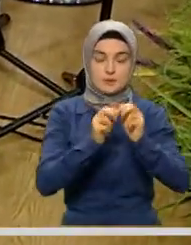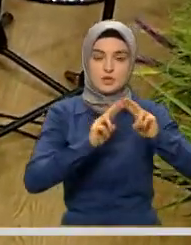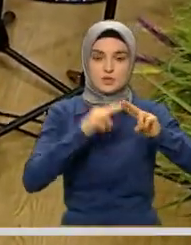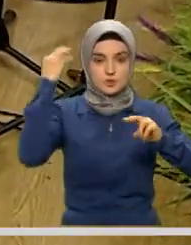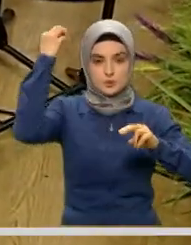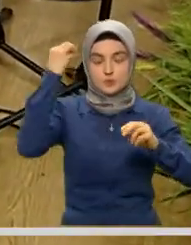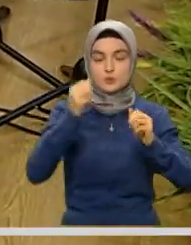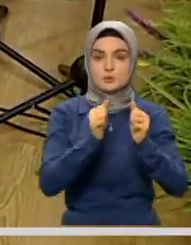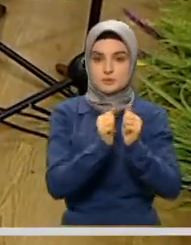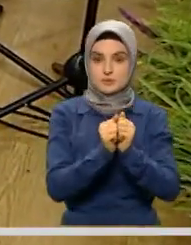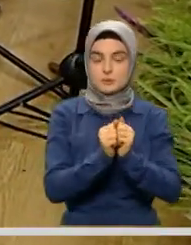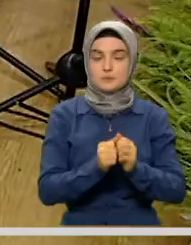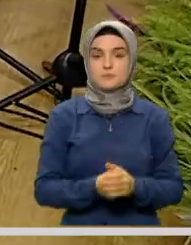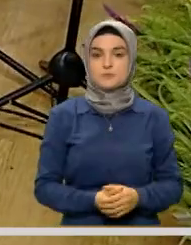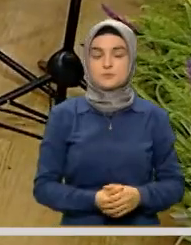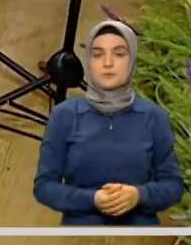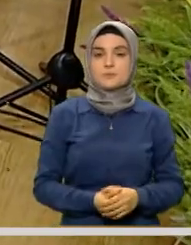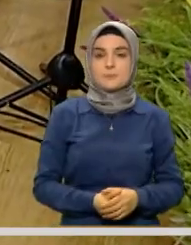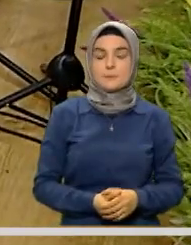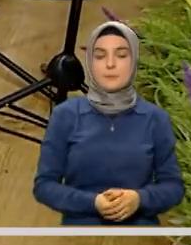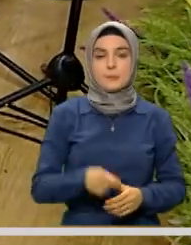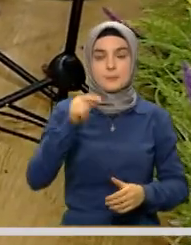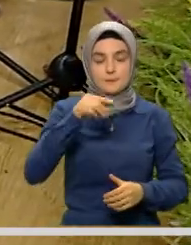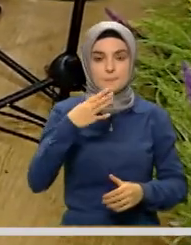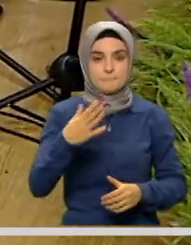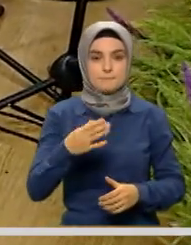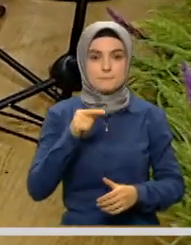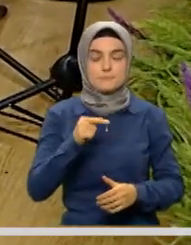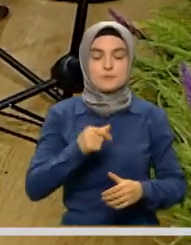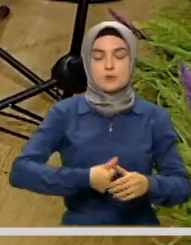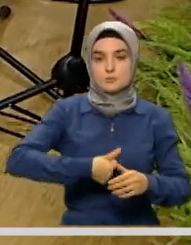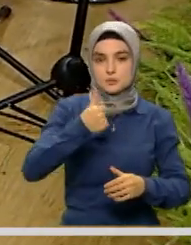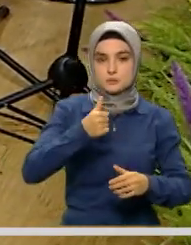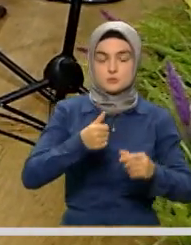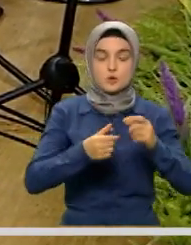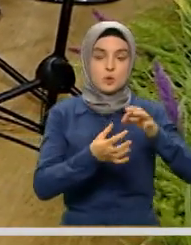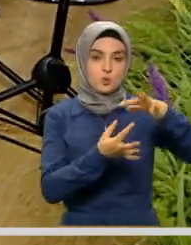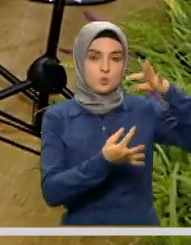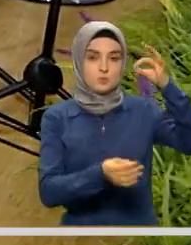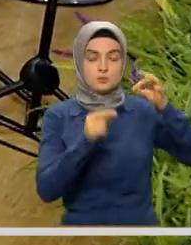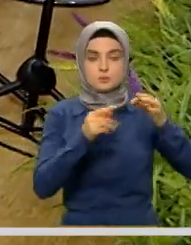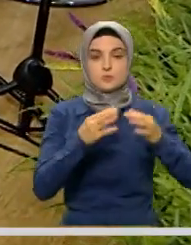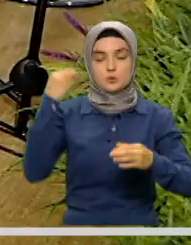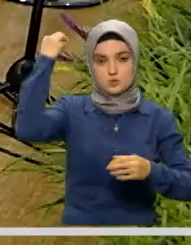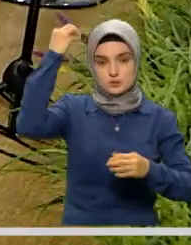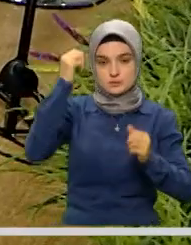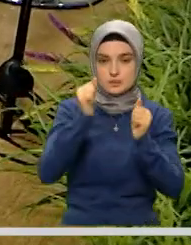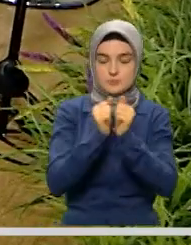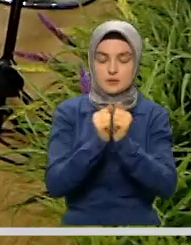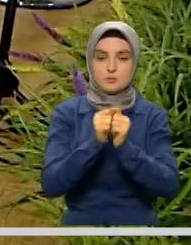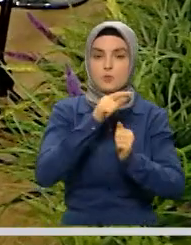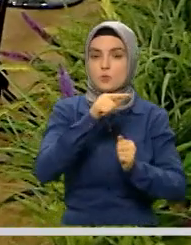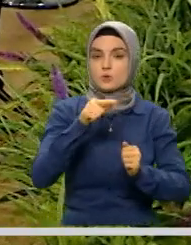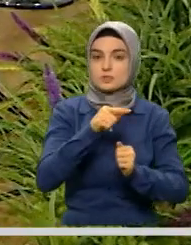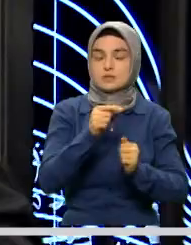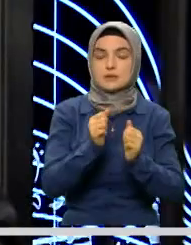başkan yardımcımız muhterem hocamız ve şu anda akademi başkanımız Osman Enver hocamızın doçent doktor. Hocalarımızın riyasetinde ve